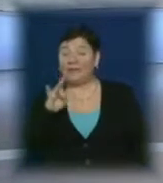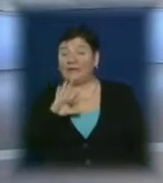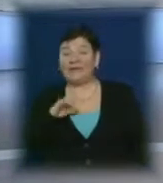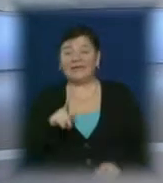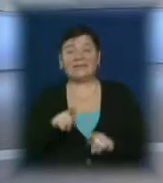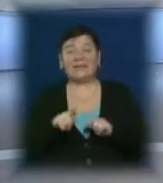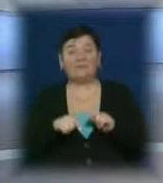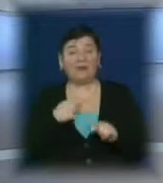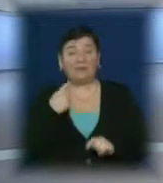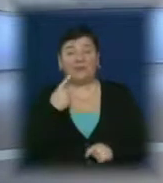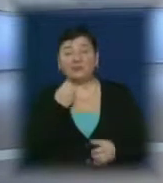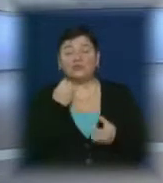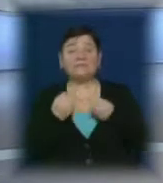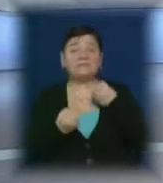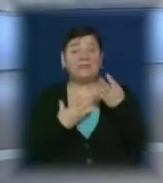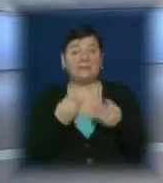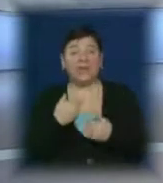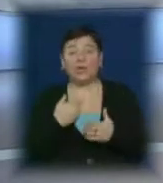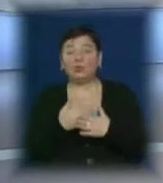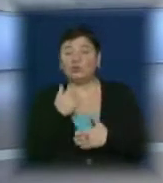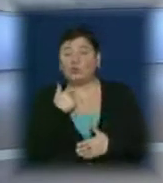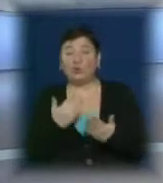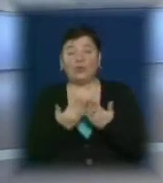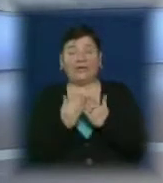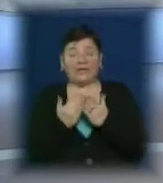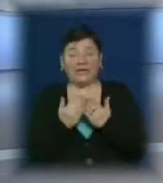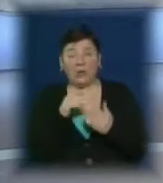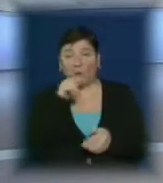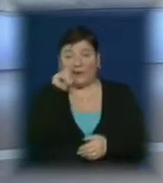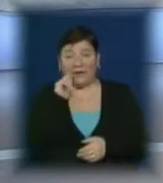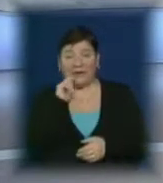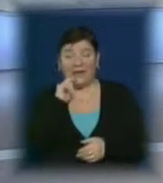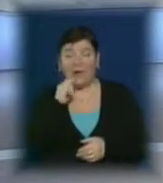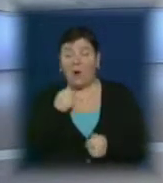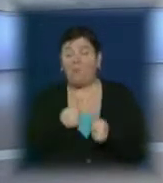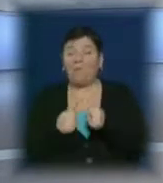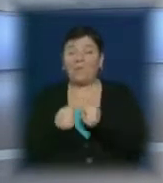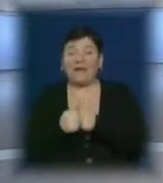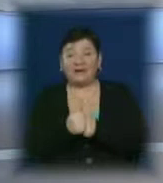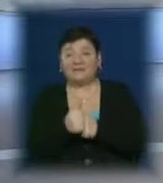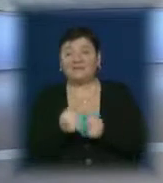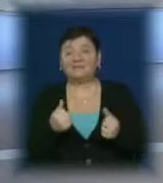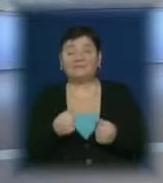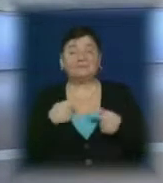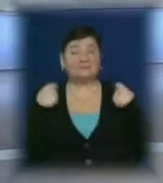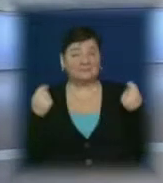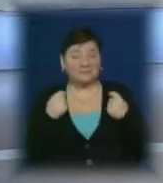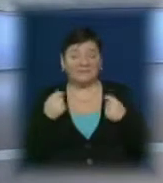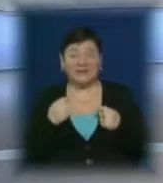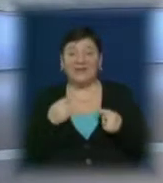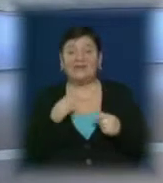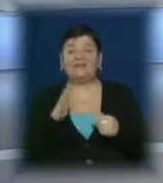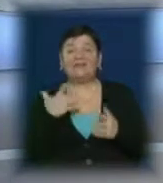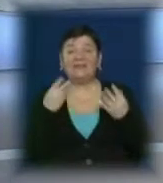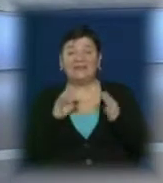зривати першоцвіти, які занесені до Червоної книги України. Попереду свята, День Святого Валентина та Міжнародний жіночий